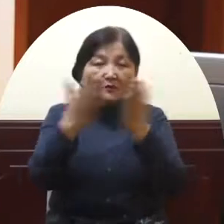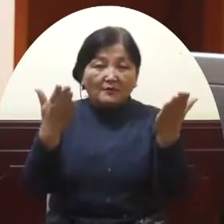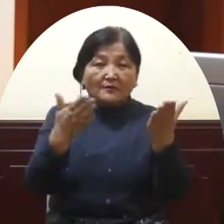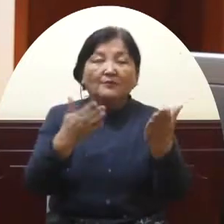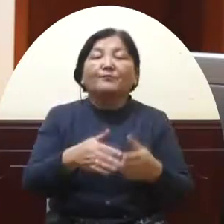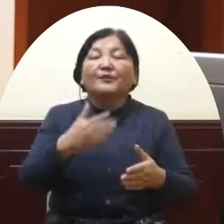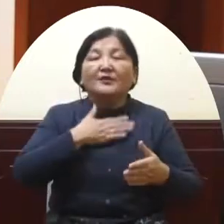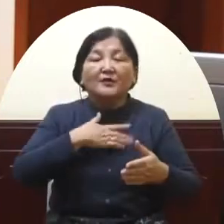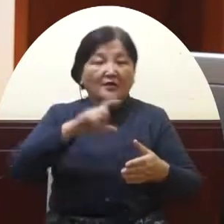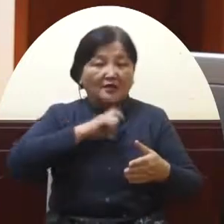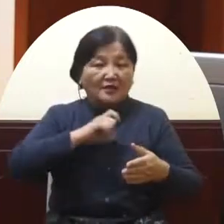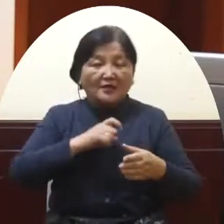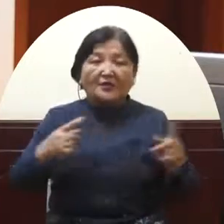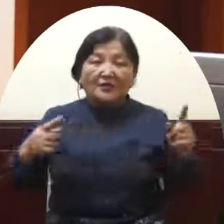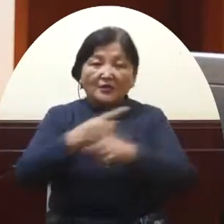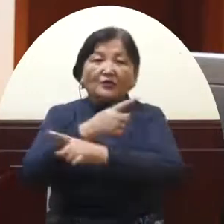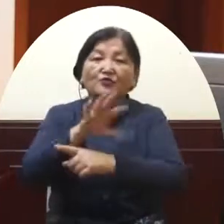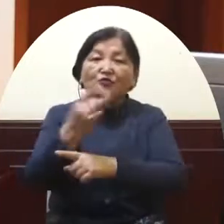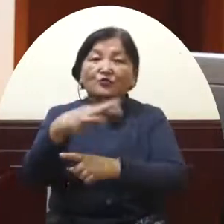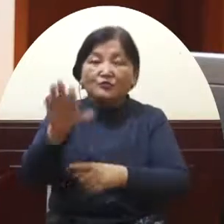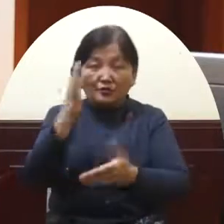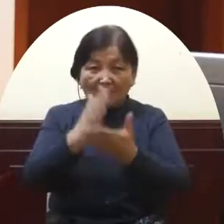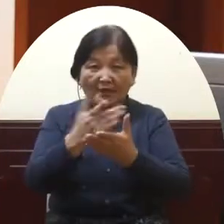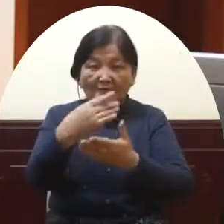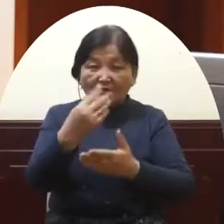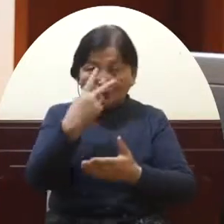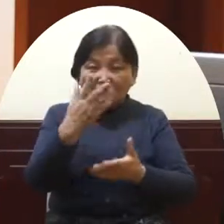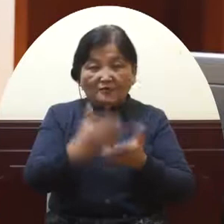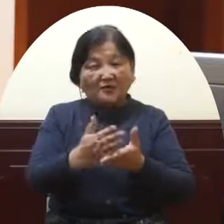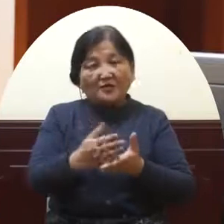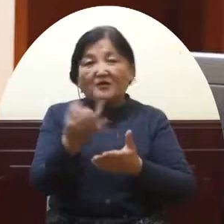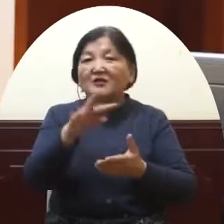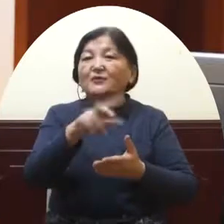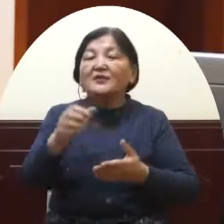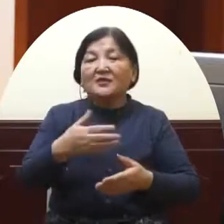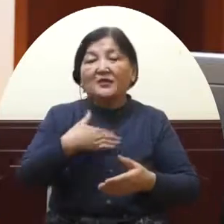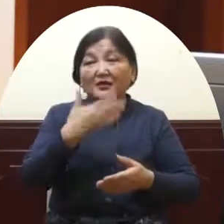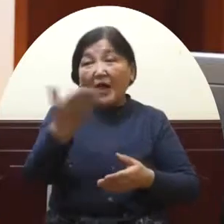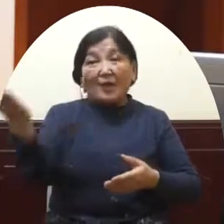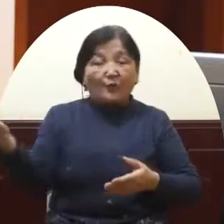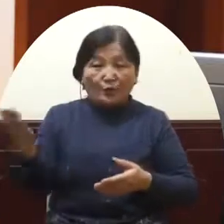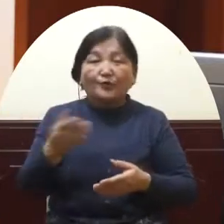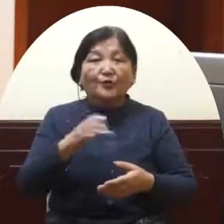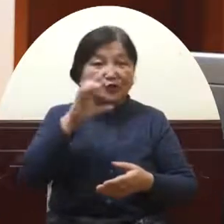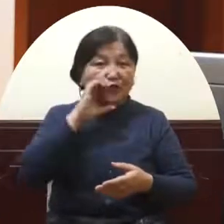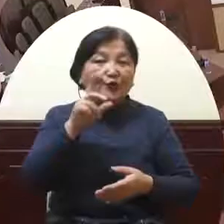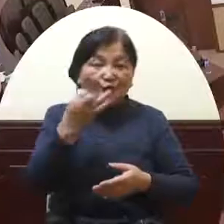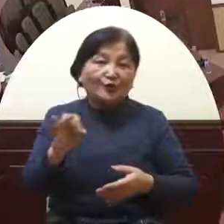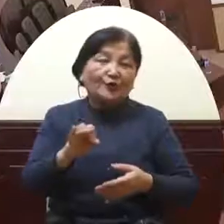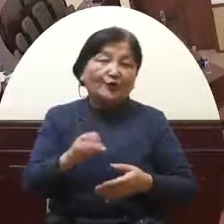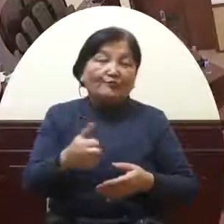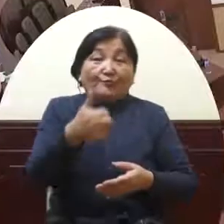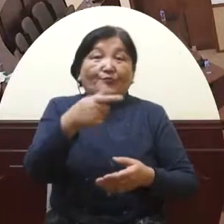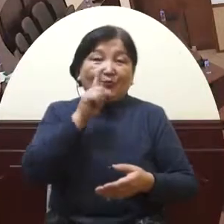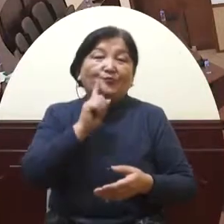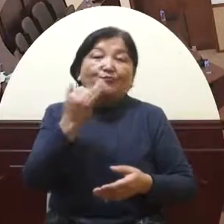юм. Тийм учраас энэ л илүү сонирхолтой байх байхаа гэдэг та нарт сонирхолтой байх байх гэдэгт итгэж байна.